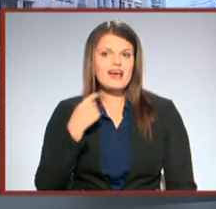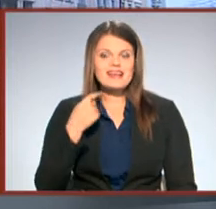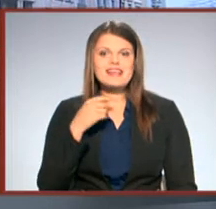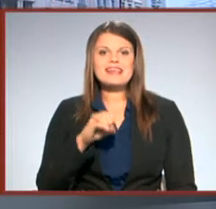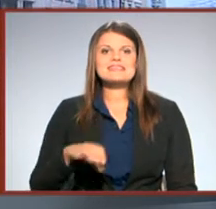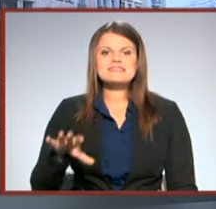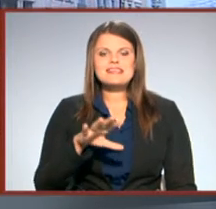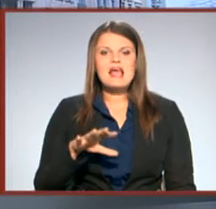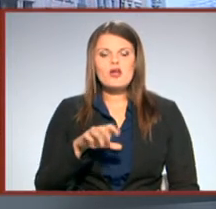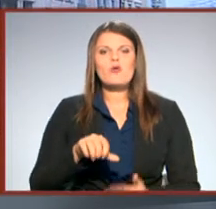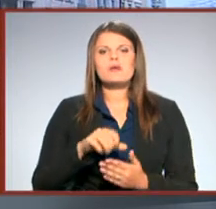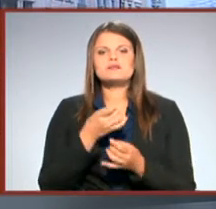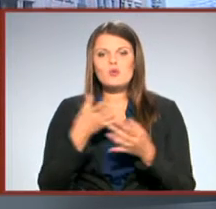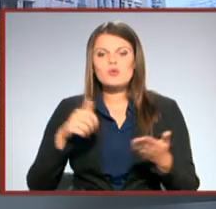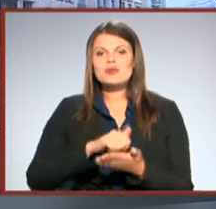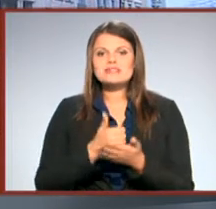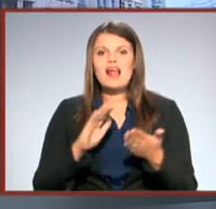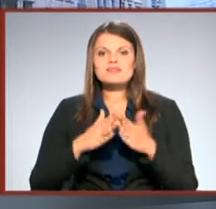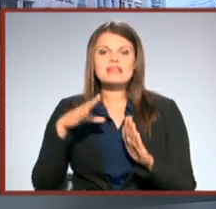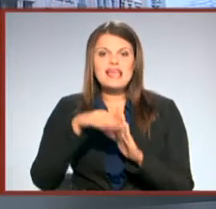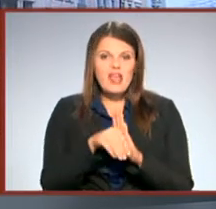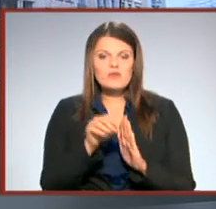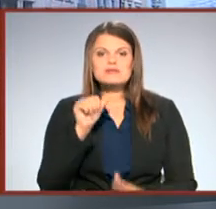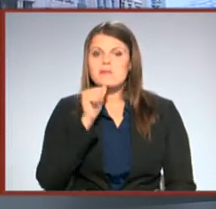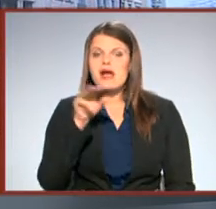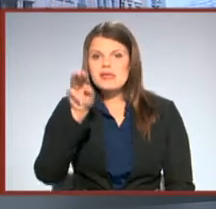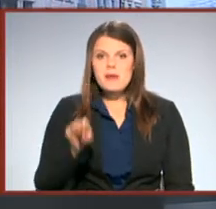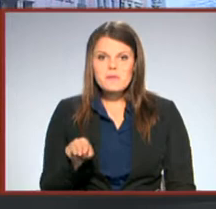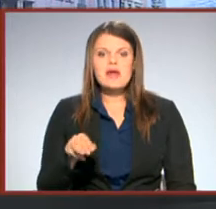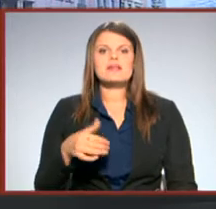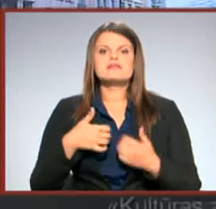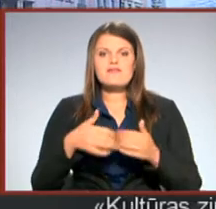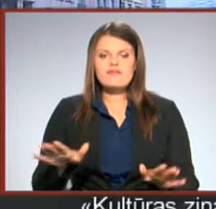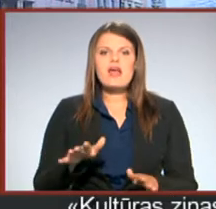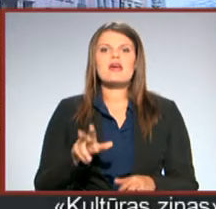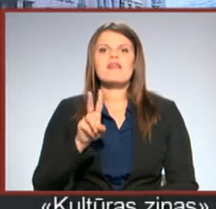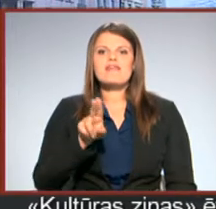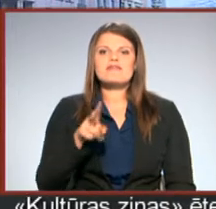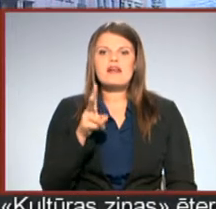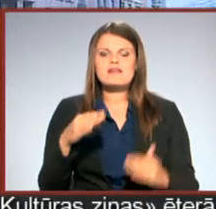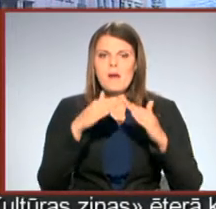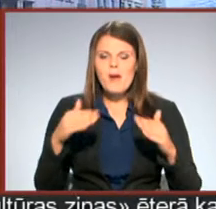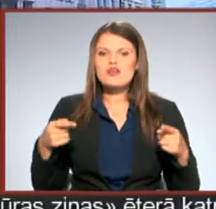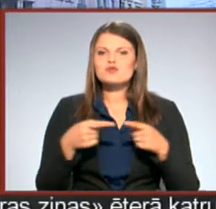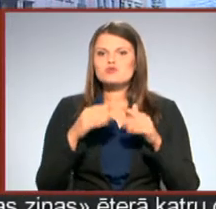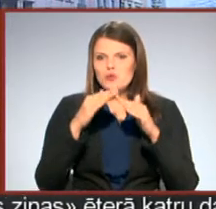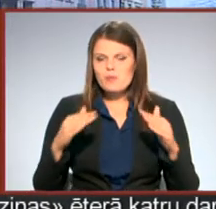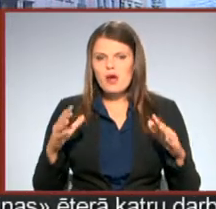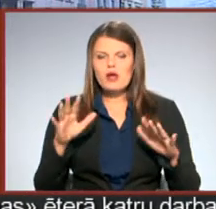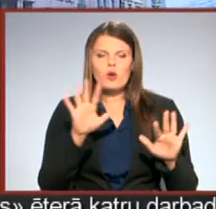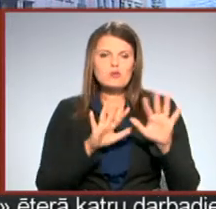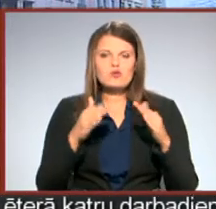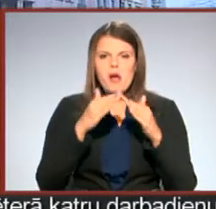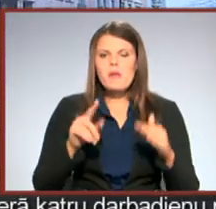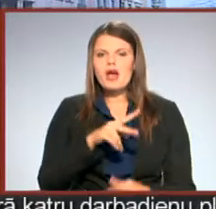Rīgas Eiropas kultūras galvaspilsētas ietvaros maija mēnesī durvis vēra VDK ēka jeb tautā sauktā stūramāja. Drumā ēka ir